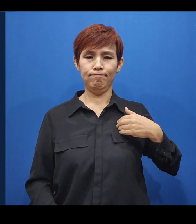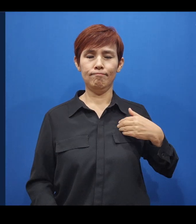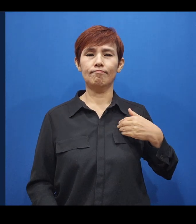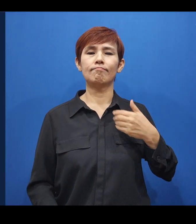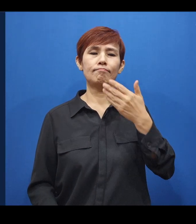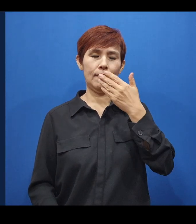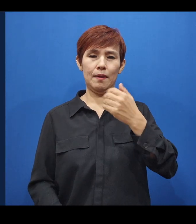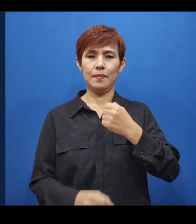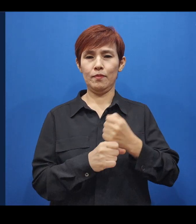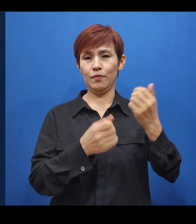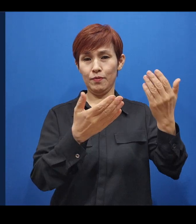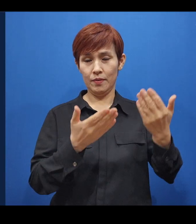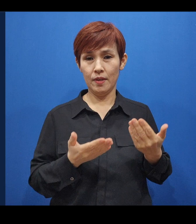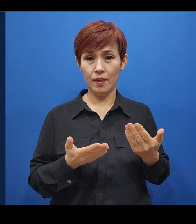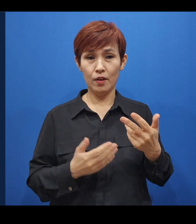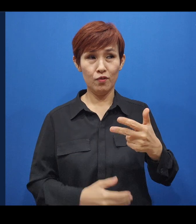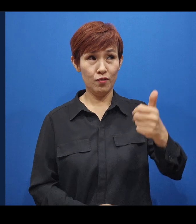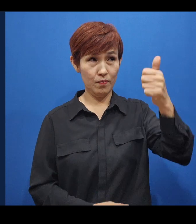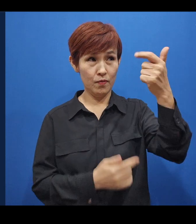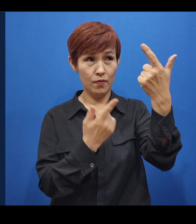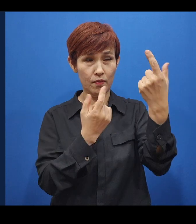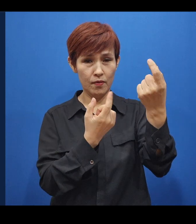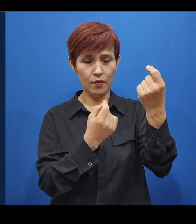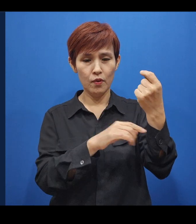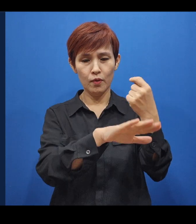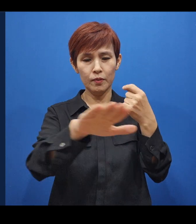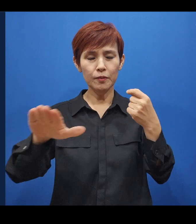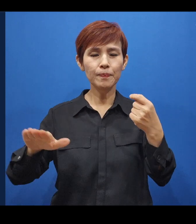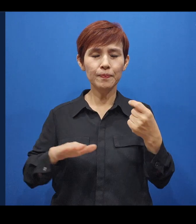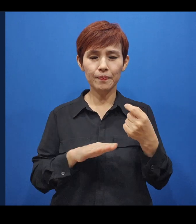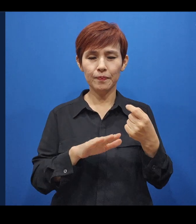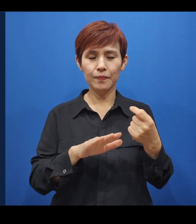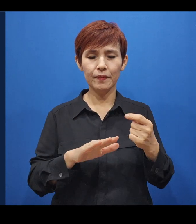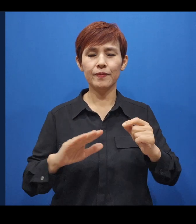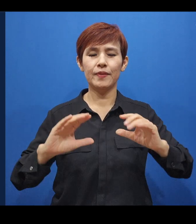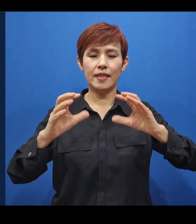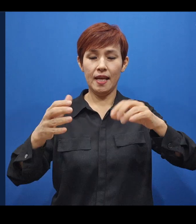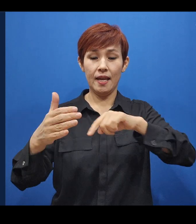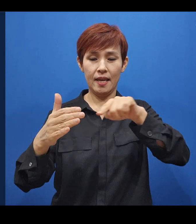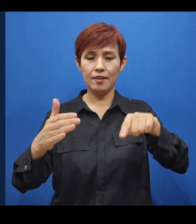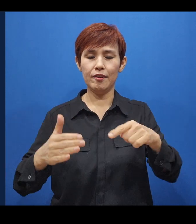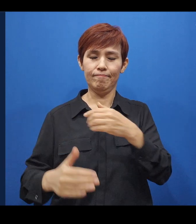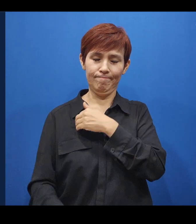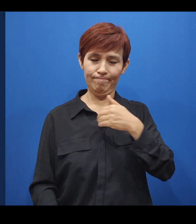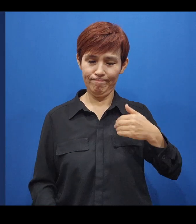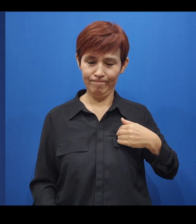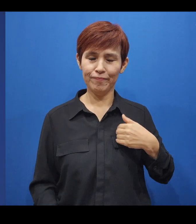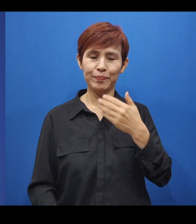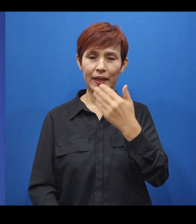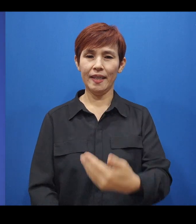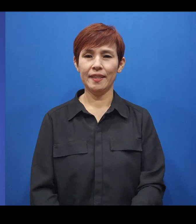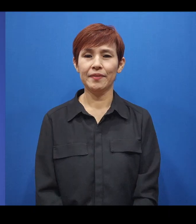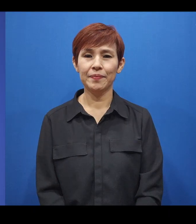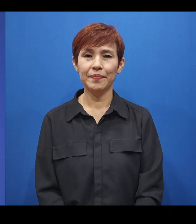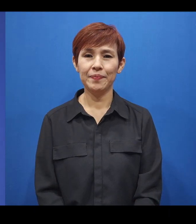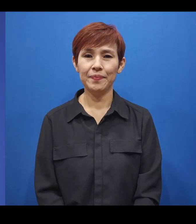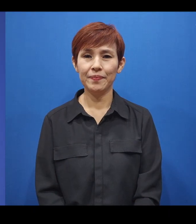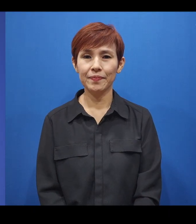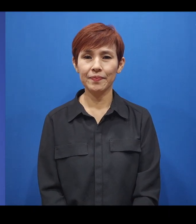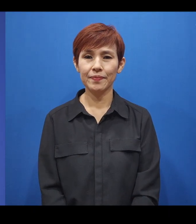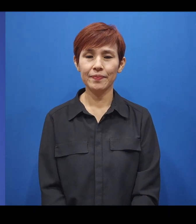함이니 주께서 그러하심과 같이 우리도 이 세상에서 그러하니라.